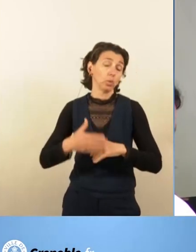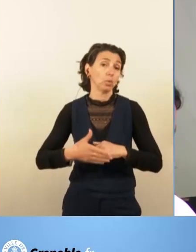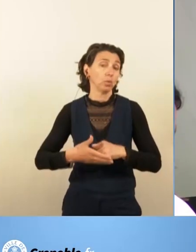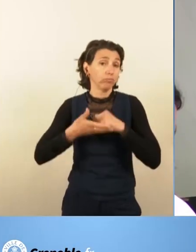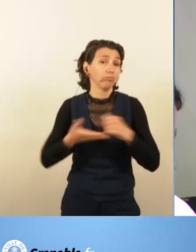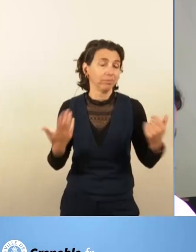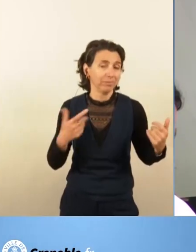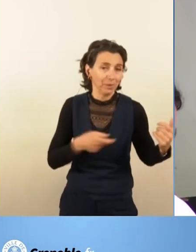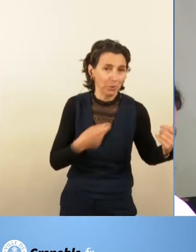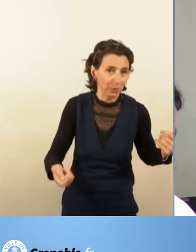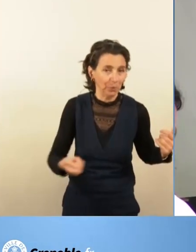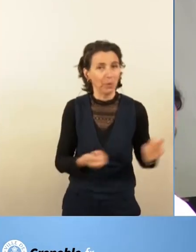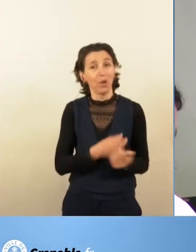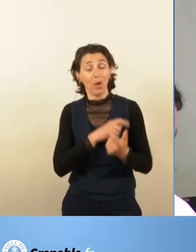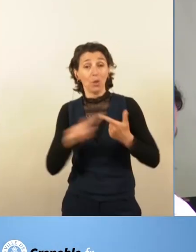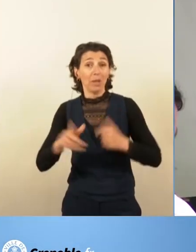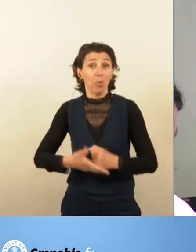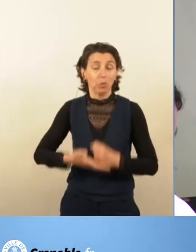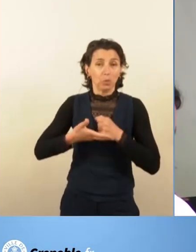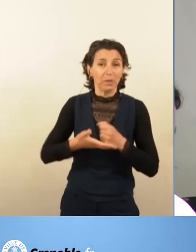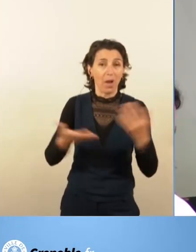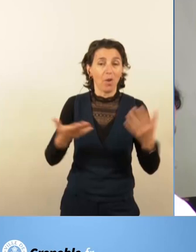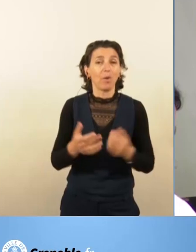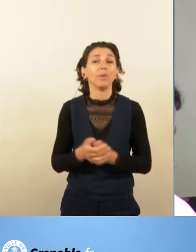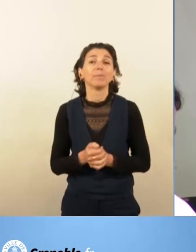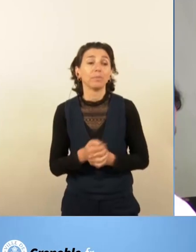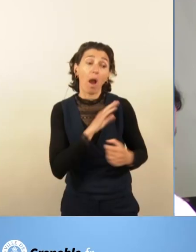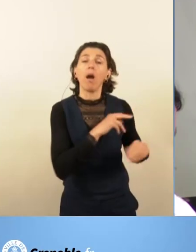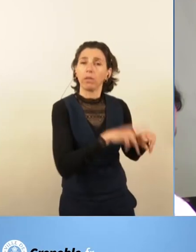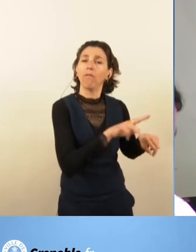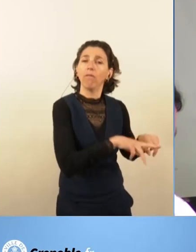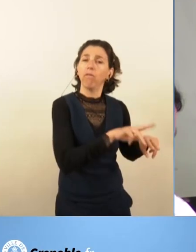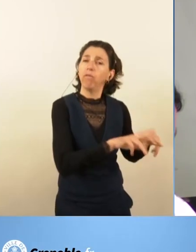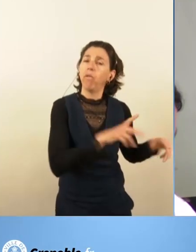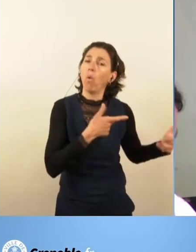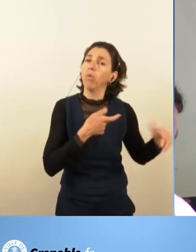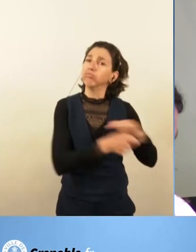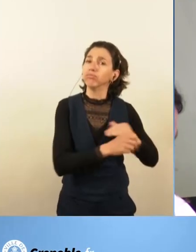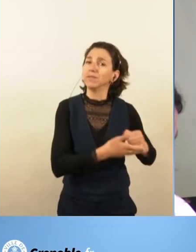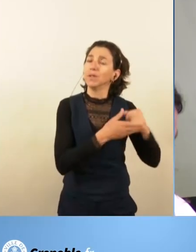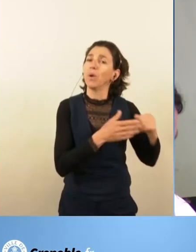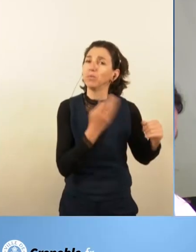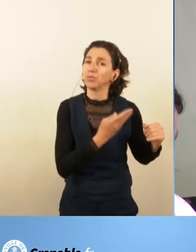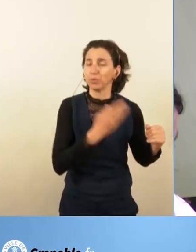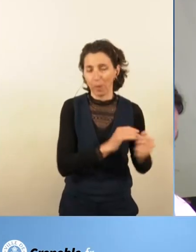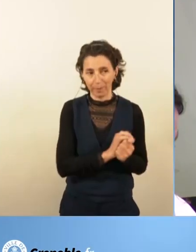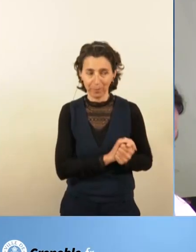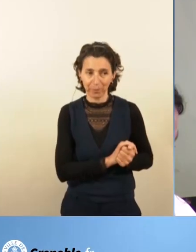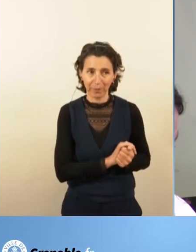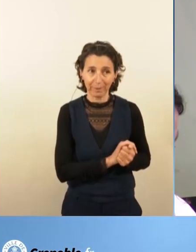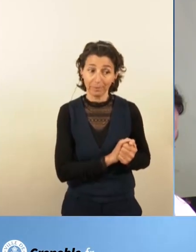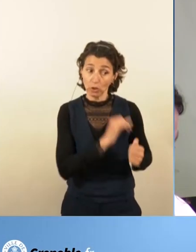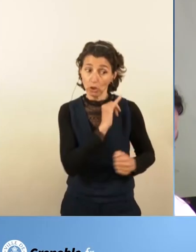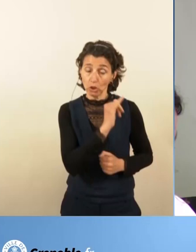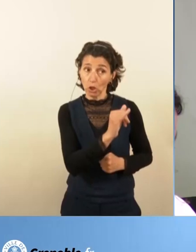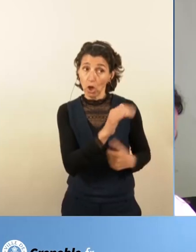bien sûr au titre du soutien aux travaux que nous serons amenés à engager prochainement jusqu'à